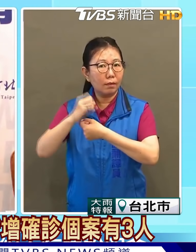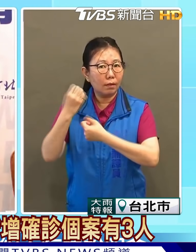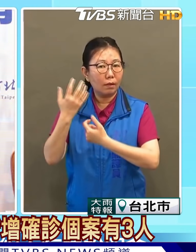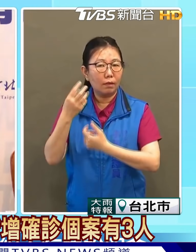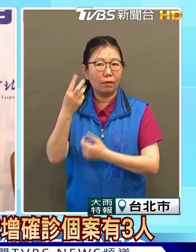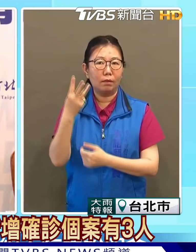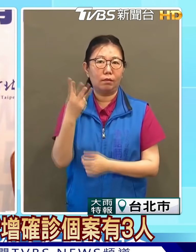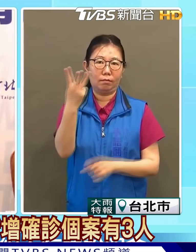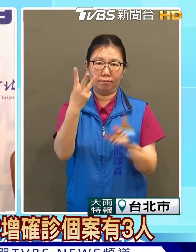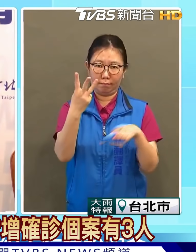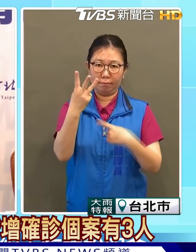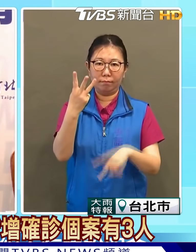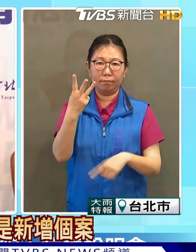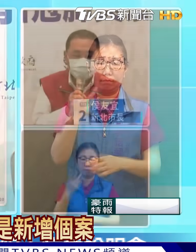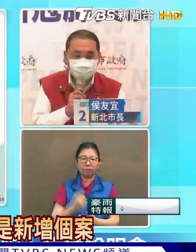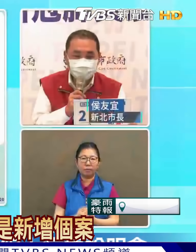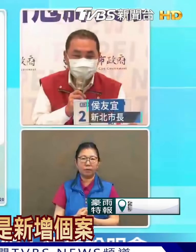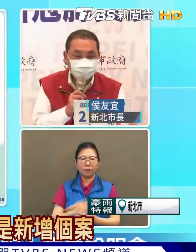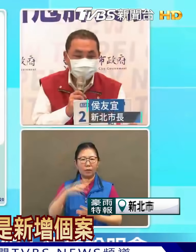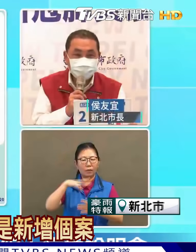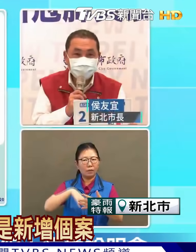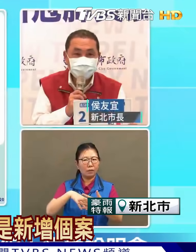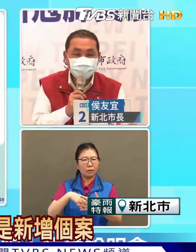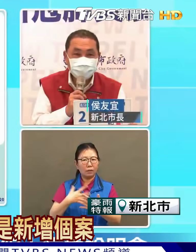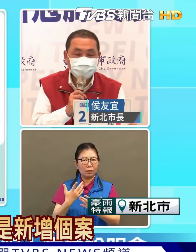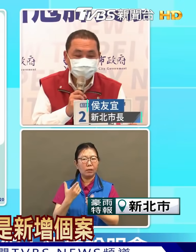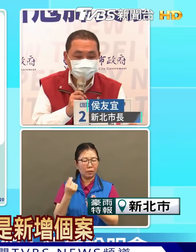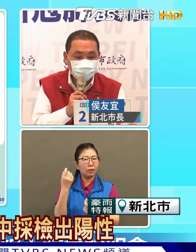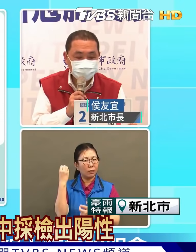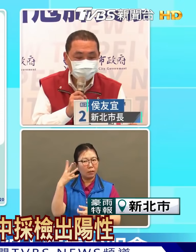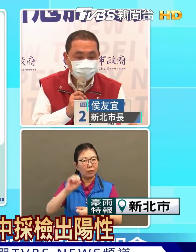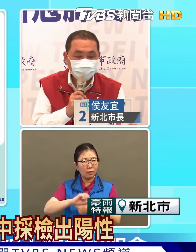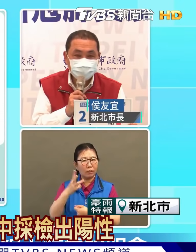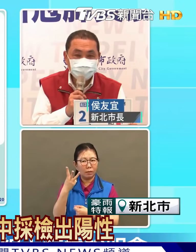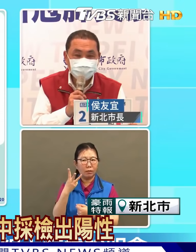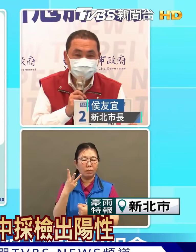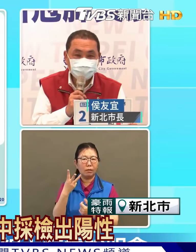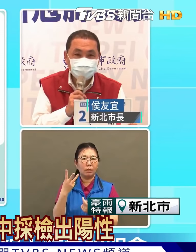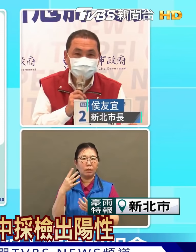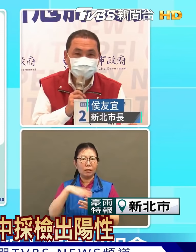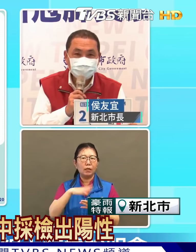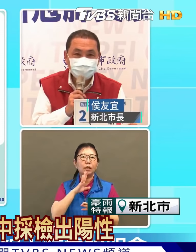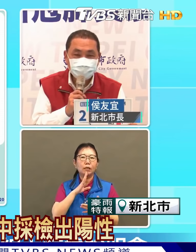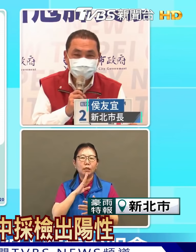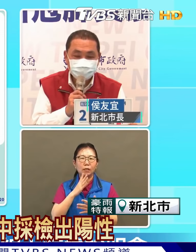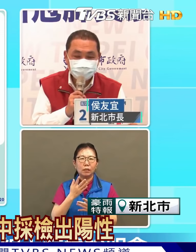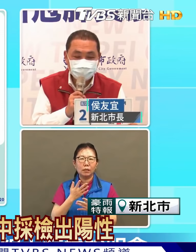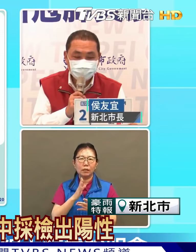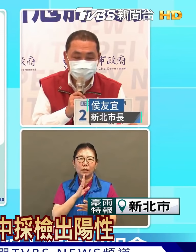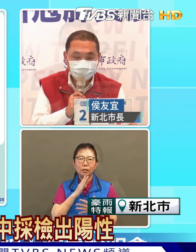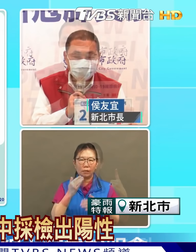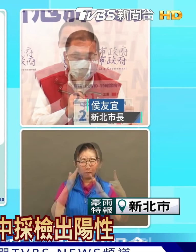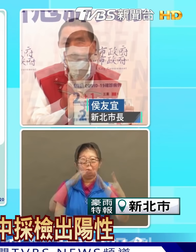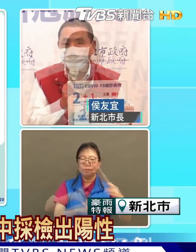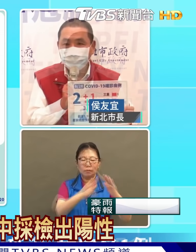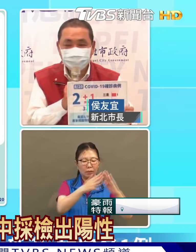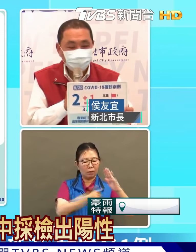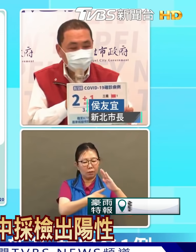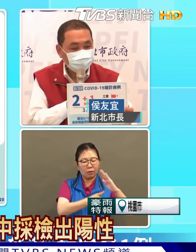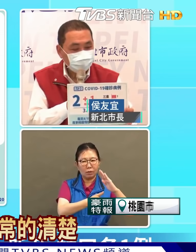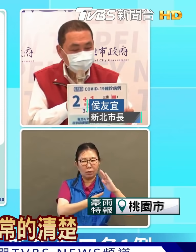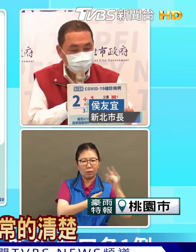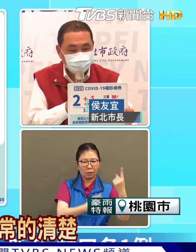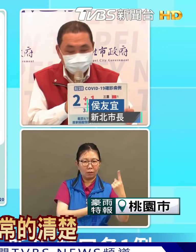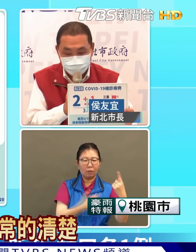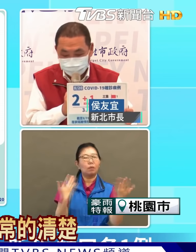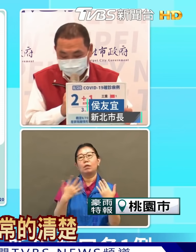案有三人，其中两案是新增个案，一个是及格中采集是阳性，来